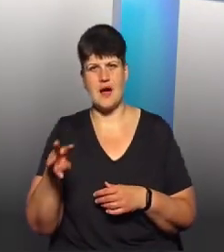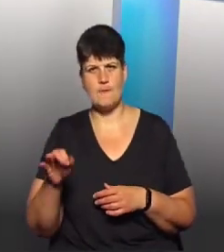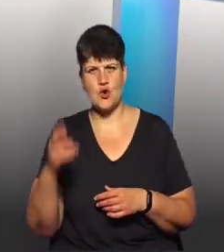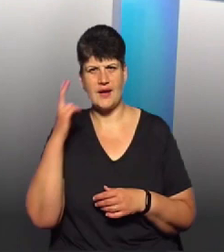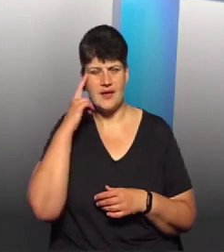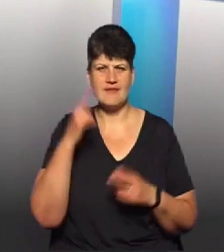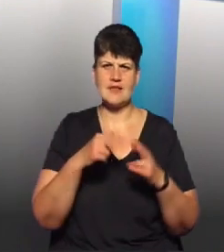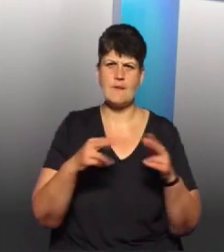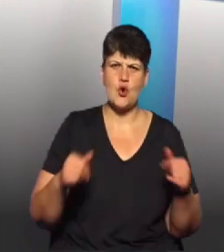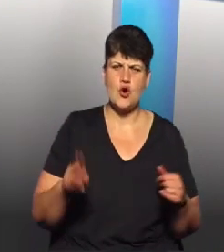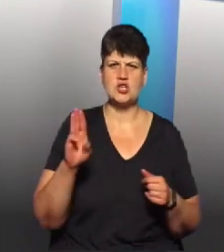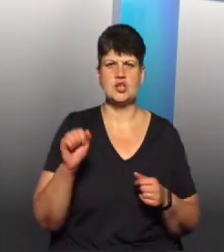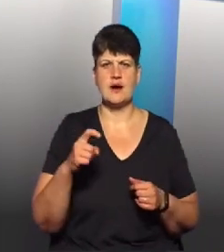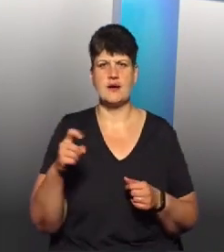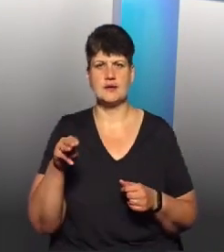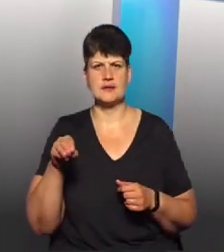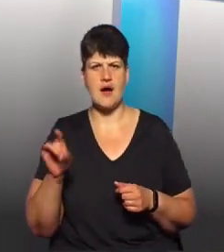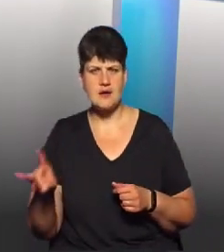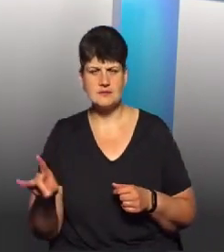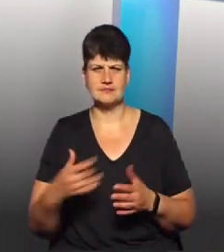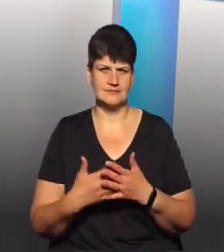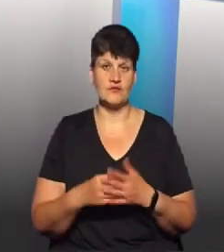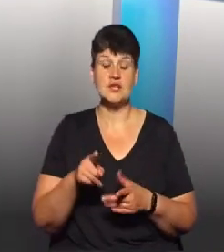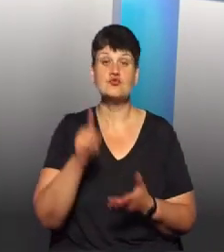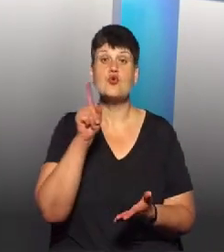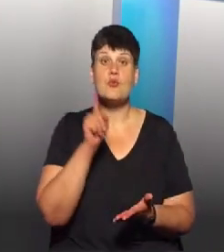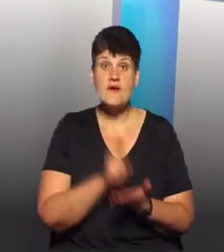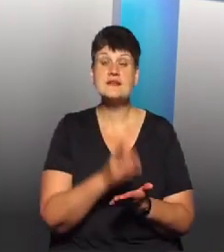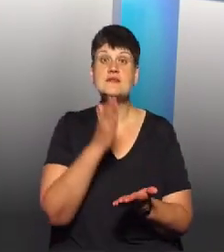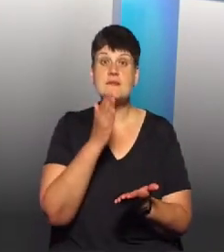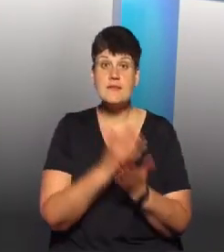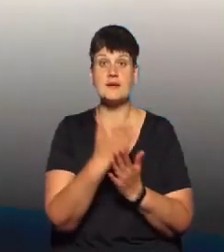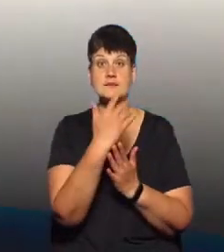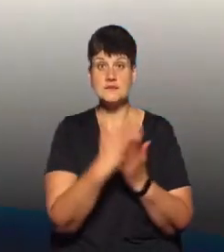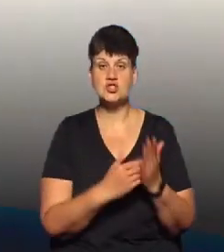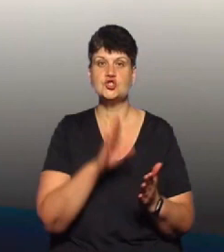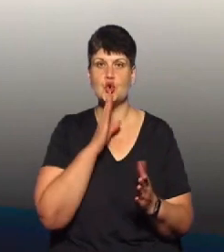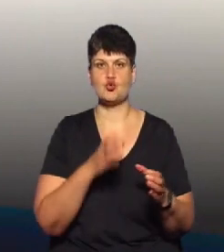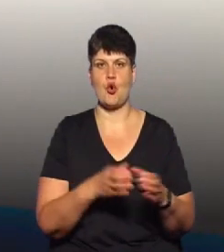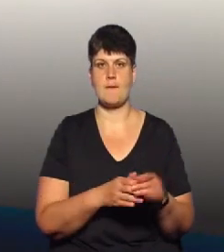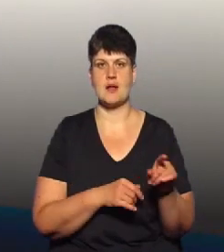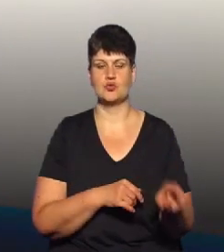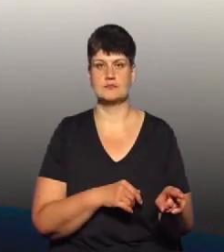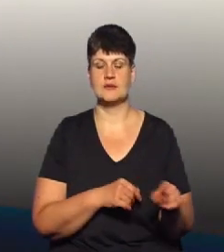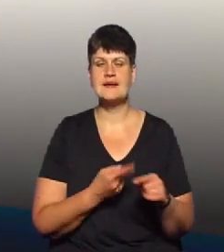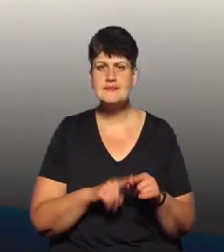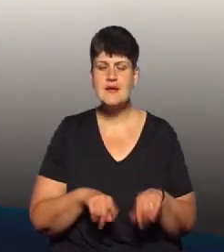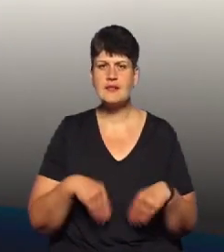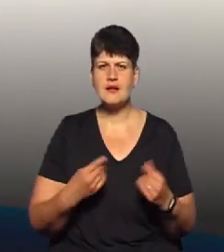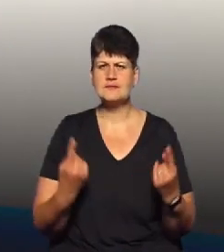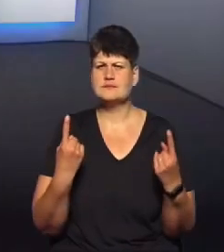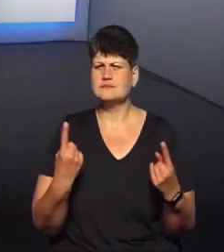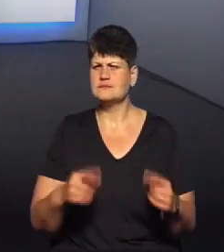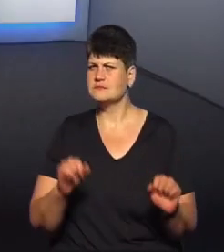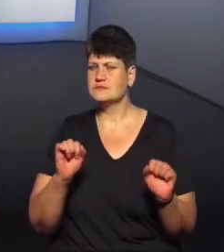чи «Рух», вони зобов'язані мати в своїй структурі жіночу команду. І це дало величезний поштовх для